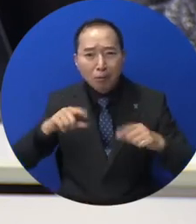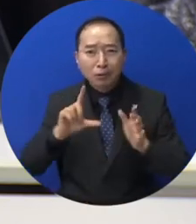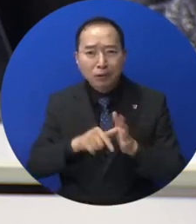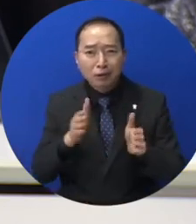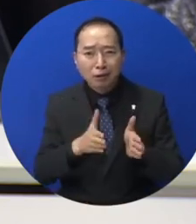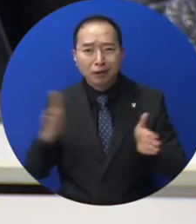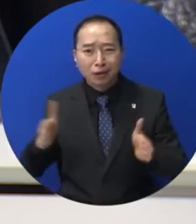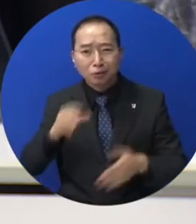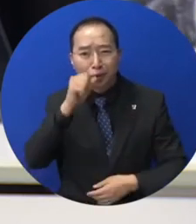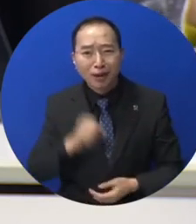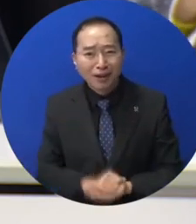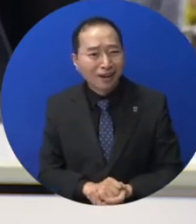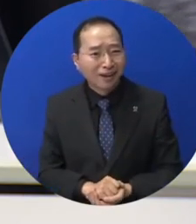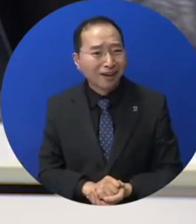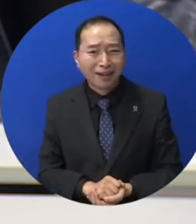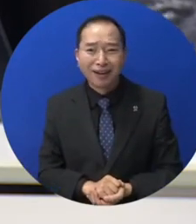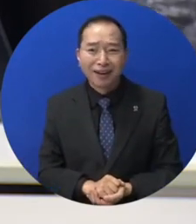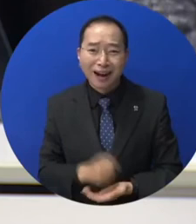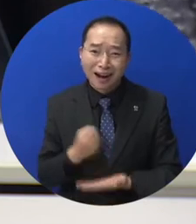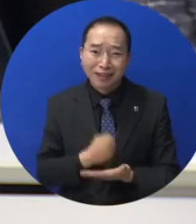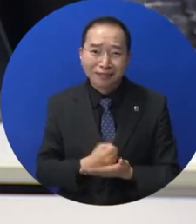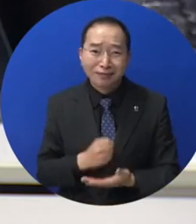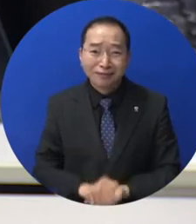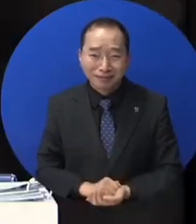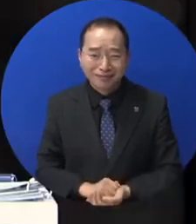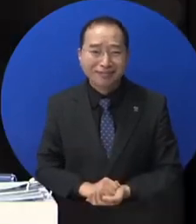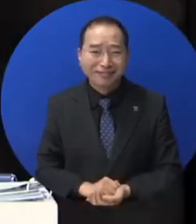연장했으면 좋겠어요. 아,